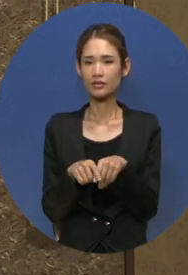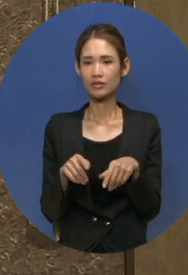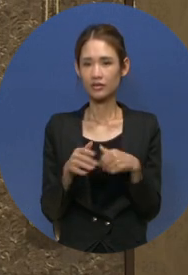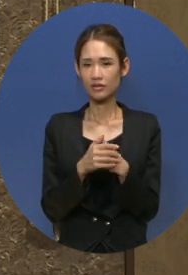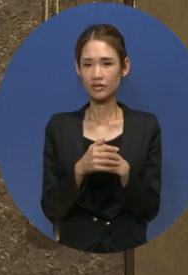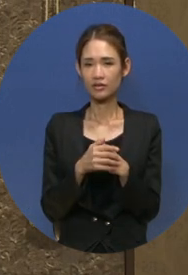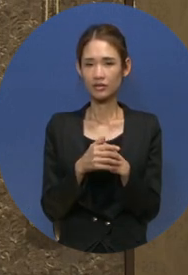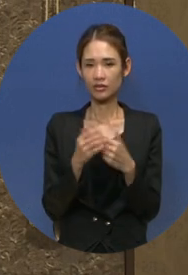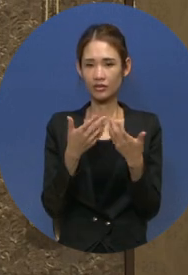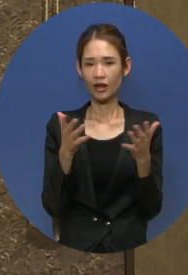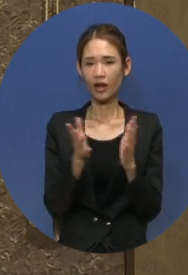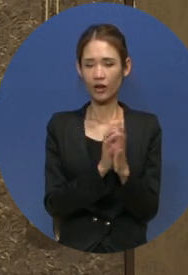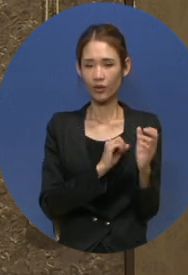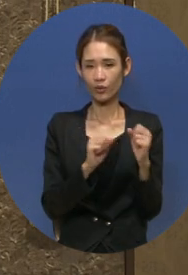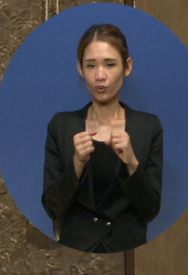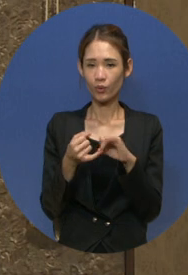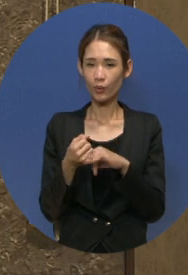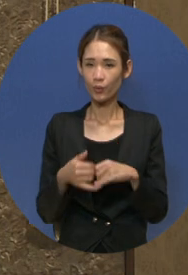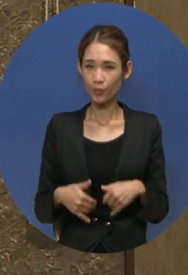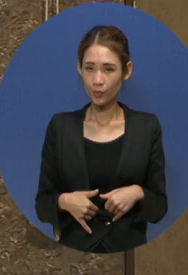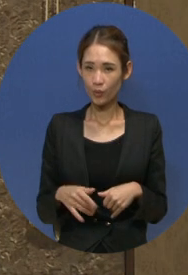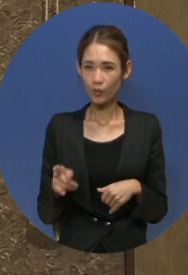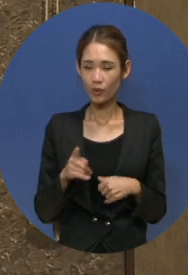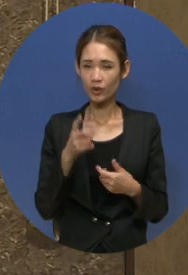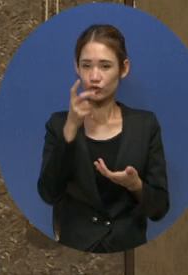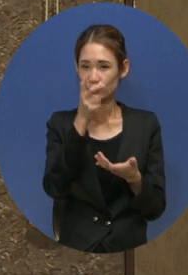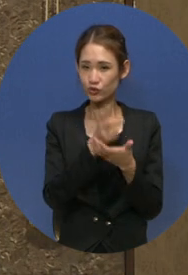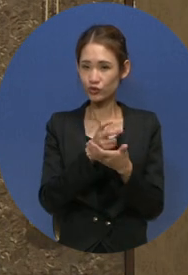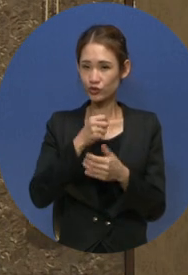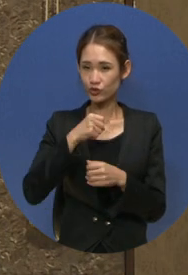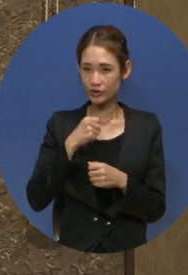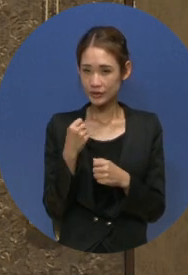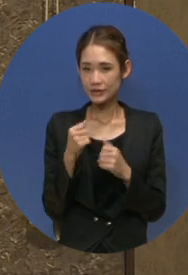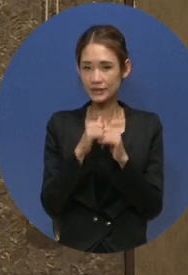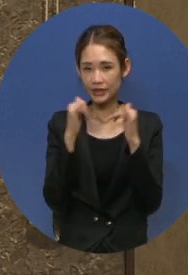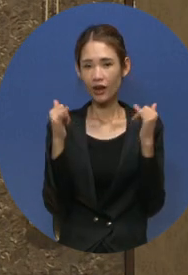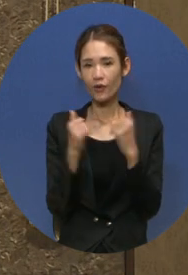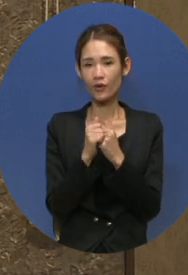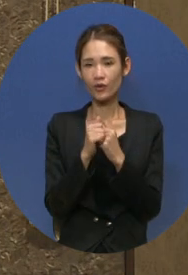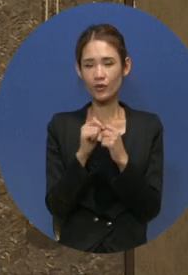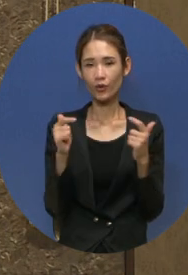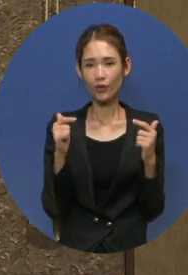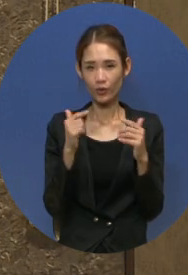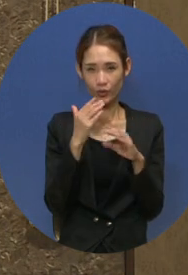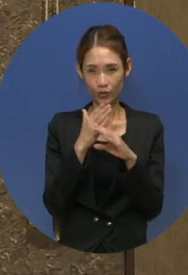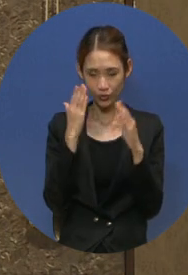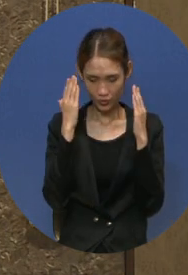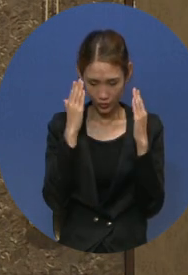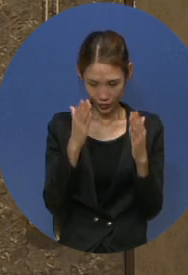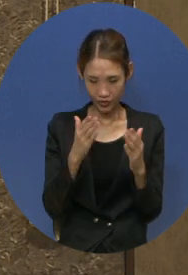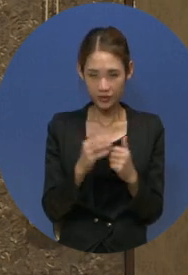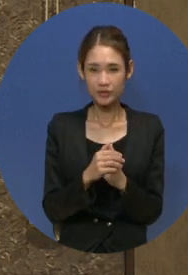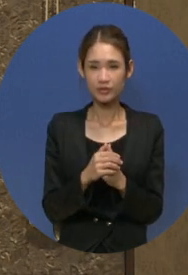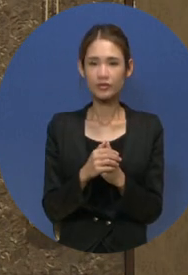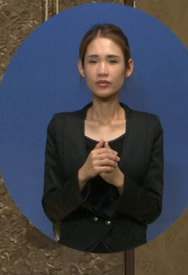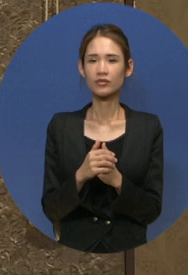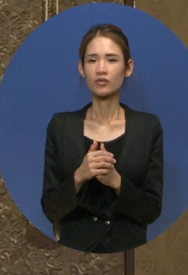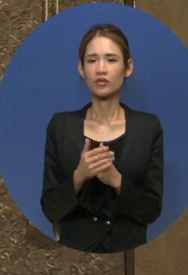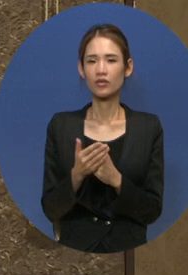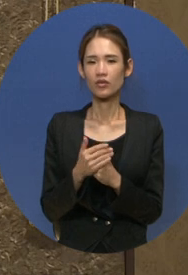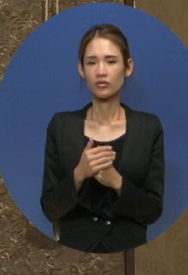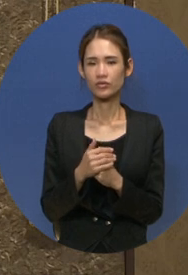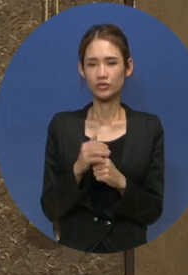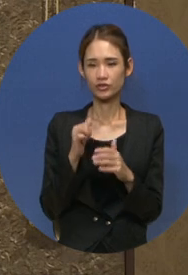이렇게 단체 활동을 하면서 필요한 그런 어떤 규칙, 사회성, 그런 것들을 높이는 데 초점을 맞춥니다. 그런데